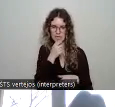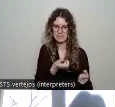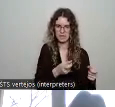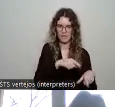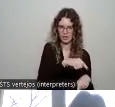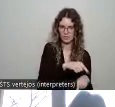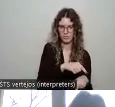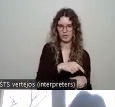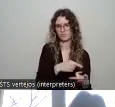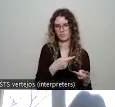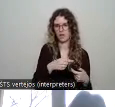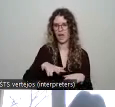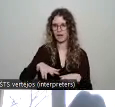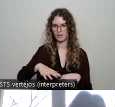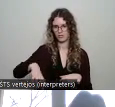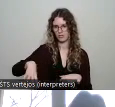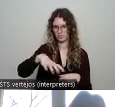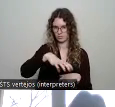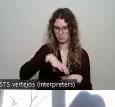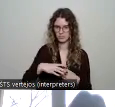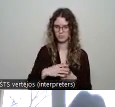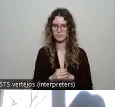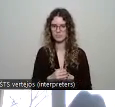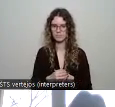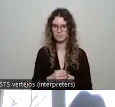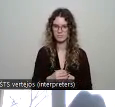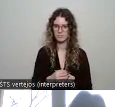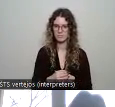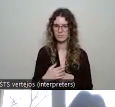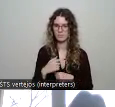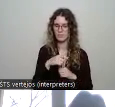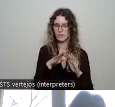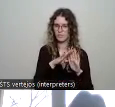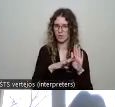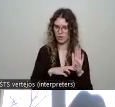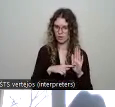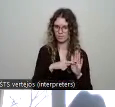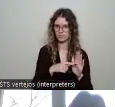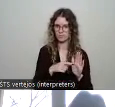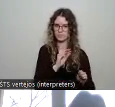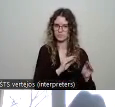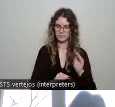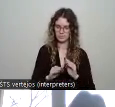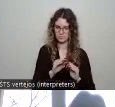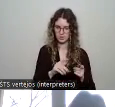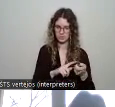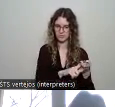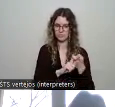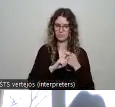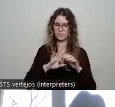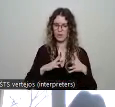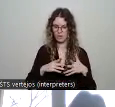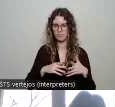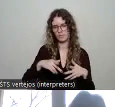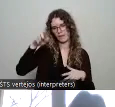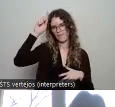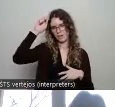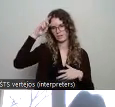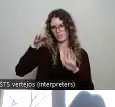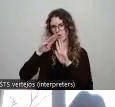regiono. Vietos programos yra konstruojamas atsižvelgiant į nacionalinės programos, taip